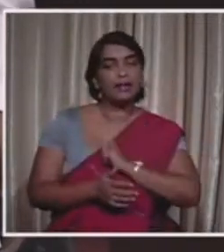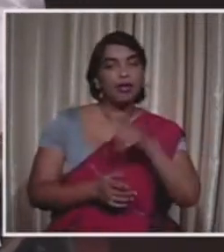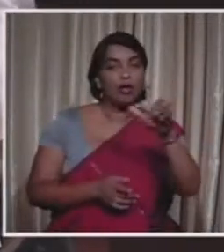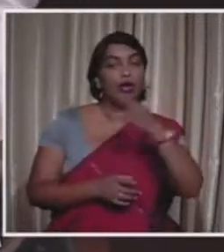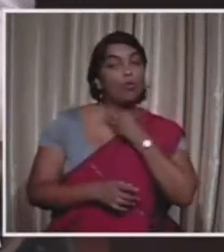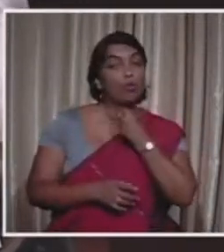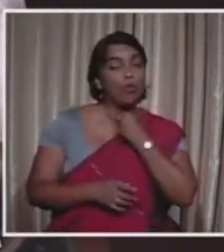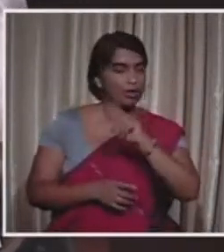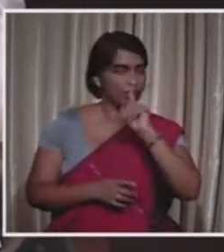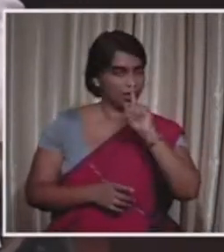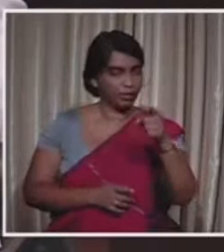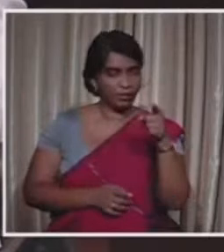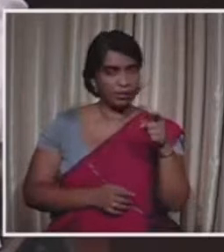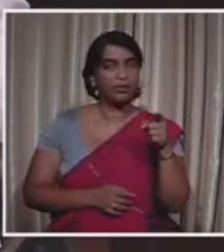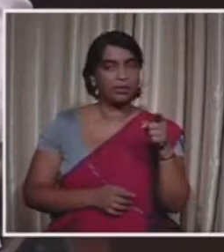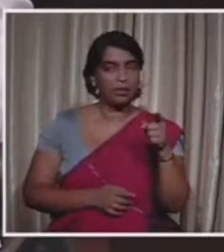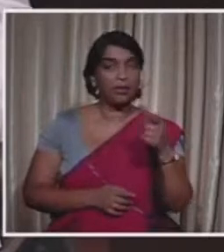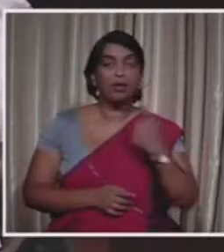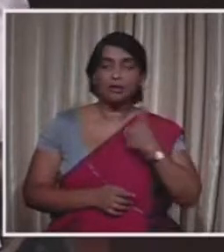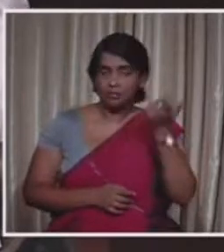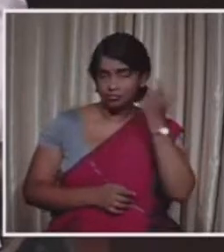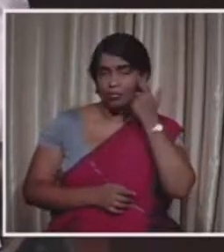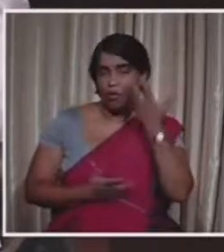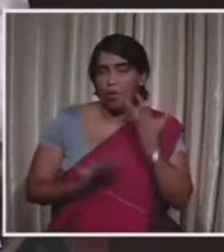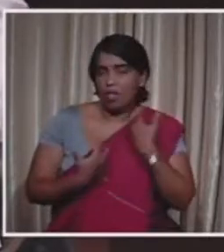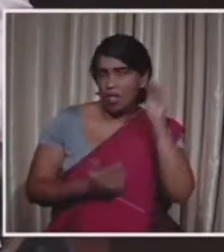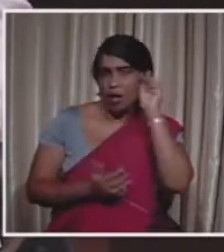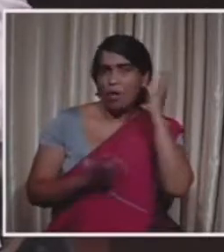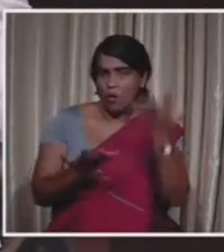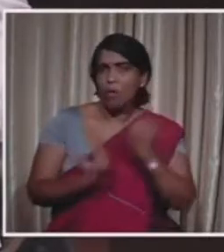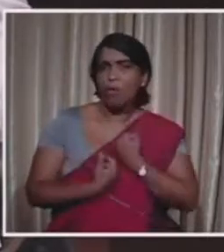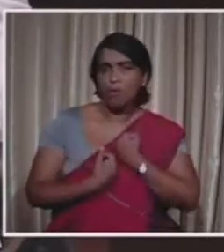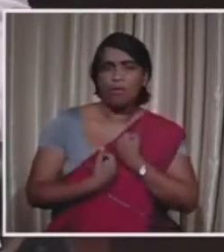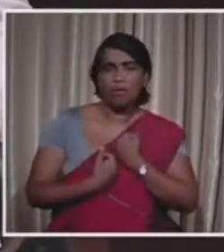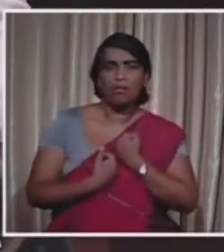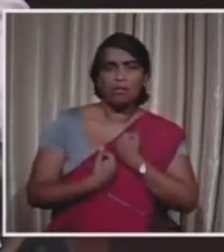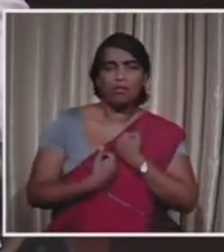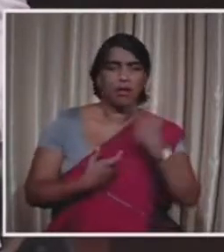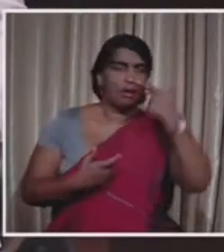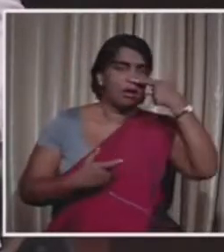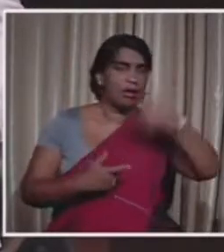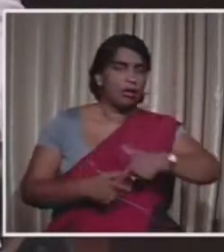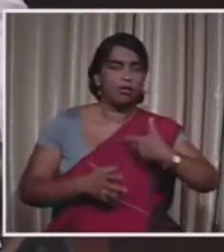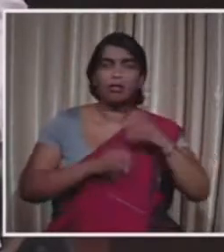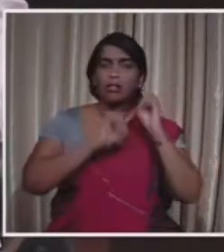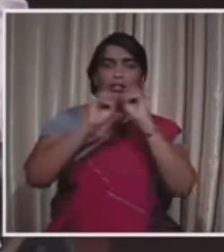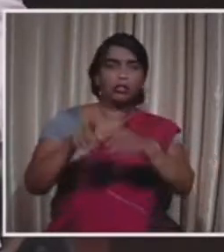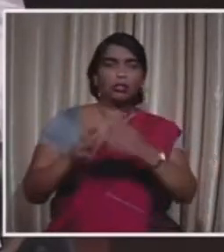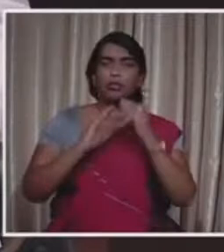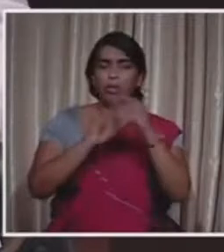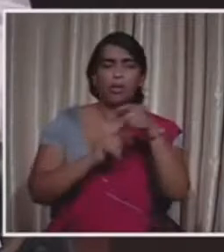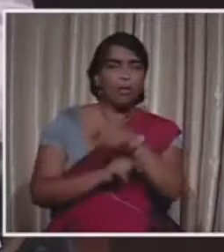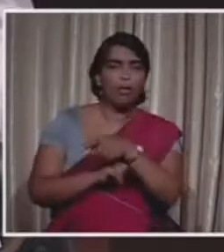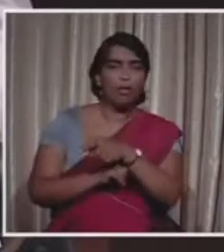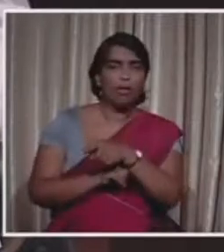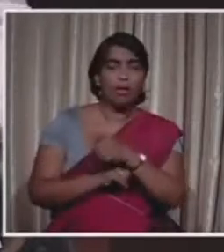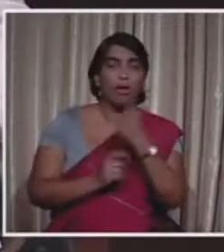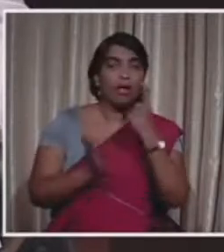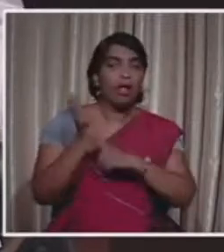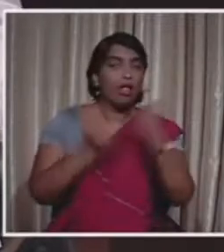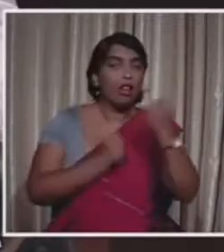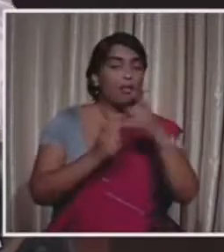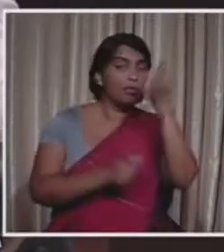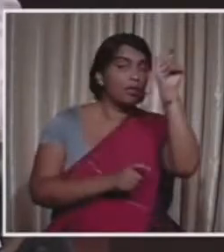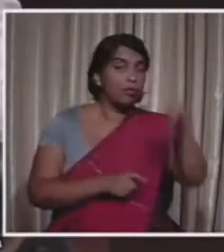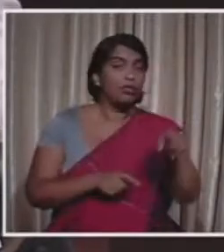බොරුවක් අද කිව්වේ. අපිට දැනගන්න ඕන මොන ෂෙඩ් එකටද තෙල් ගෙනාවේ, කාගේ බවුසරෙන්ද